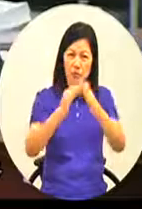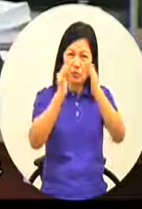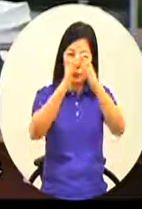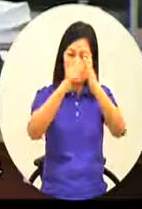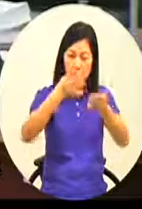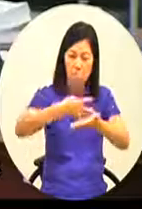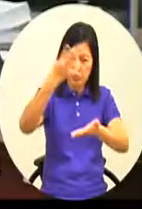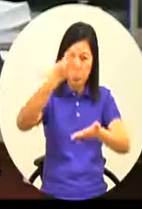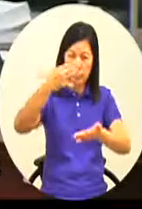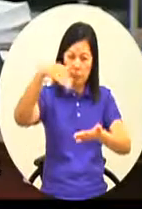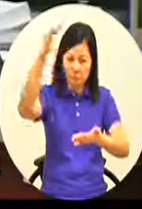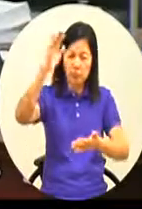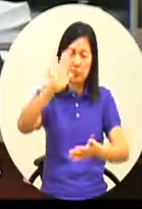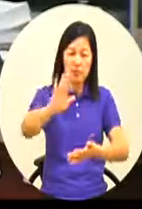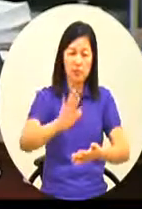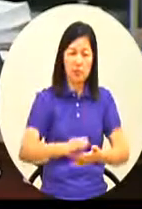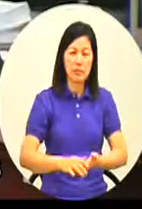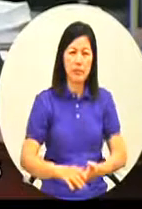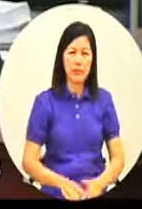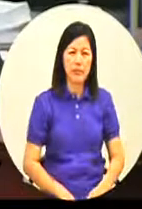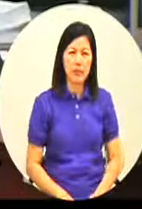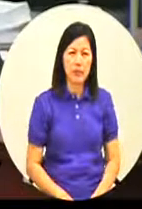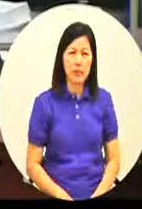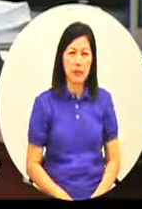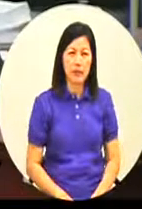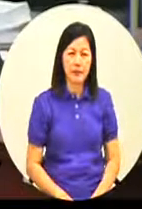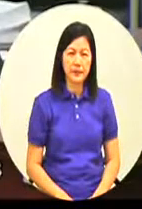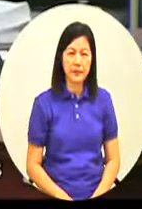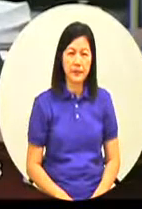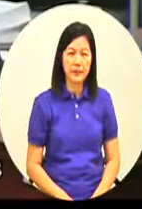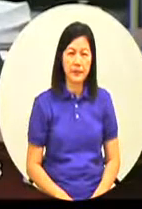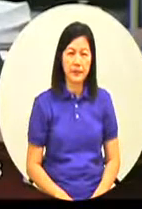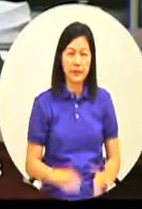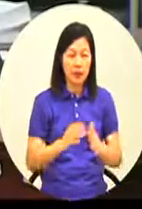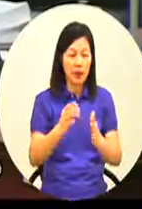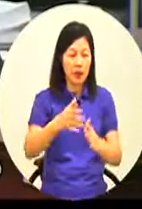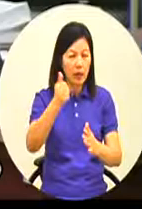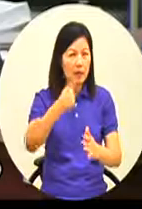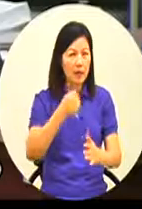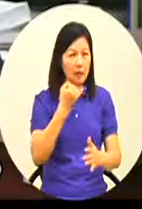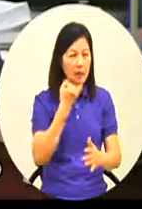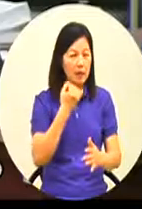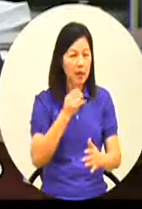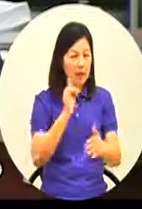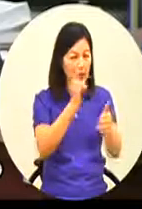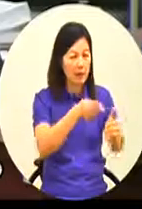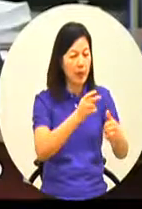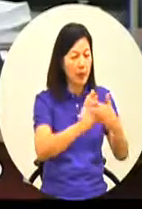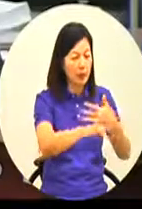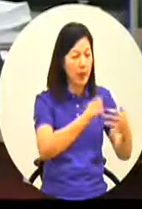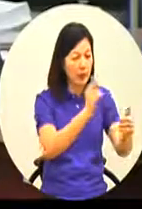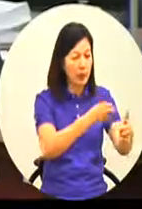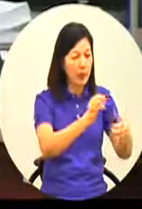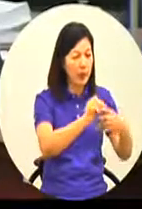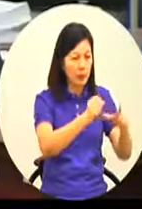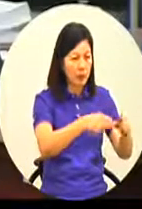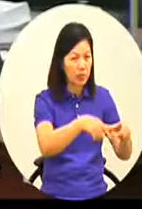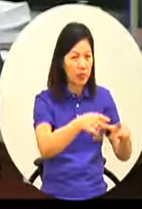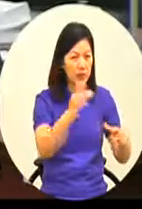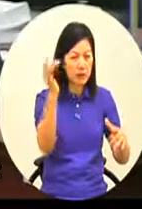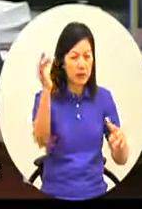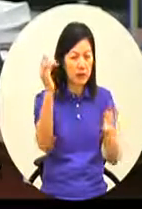高空做的车无够悬，通去找啦。我建议讲，局长是毋是讲有包厢，还是啥遐无几层啦？我人个厝